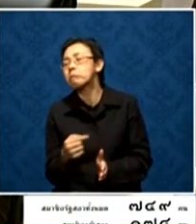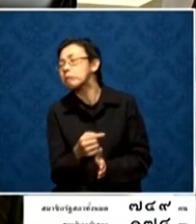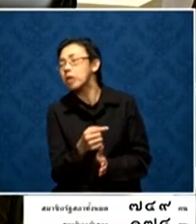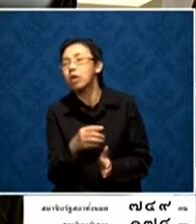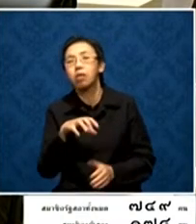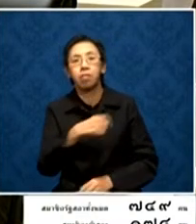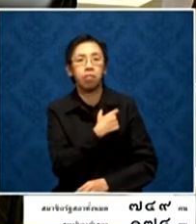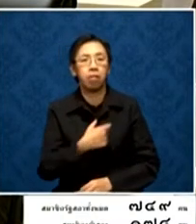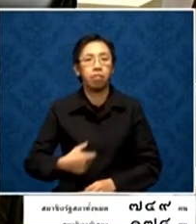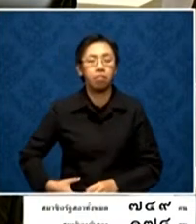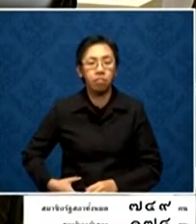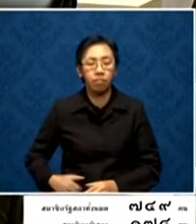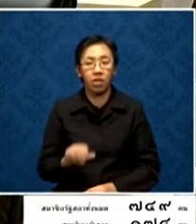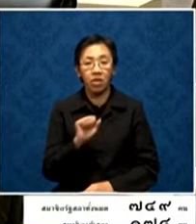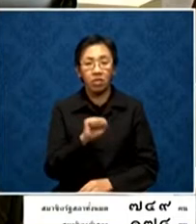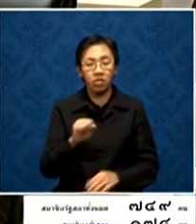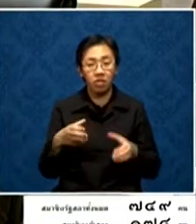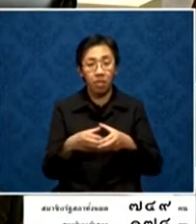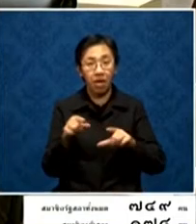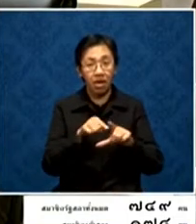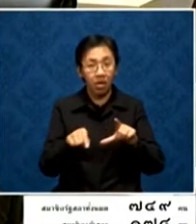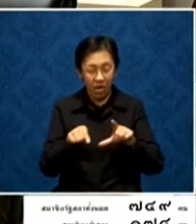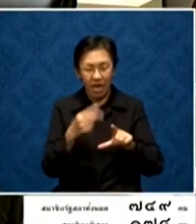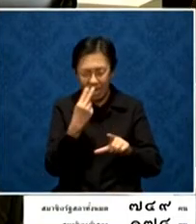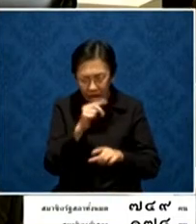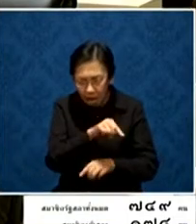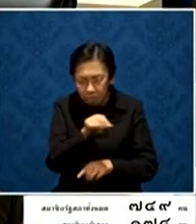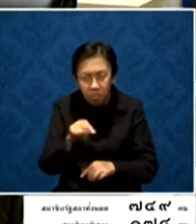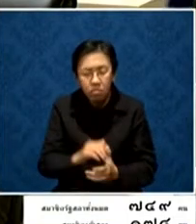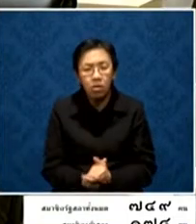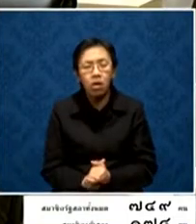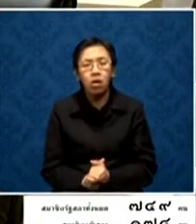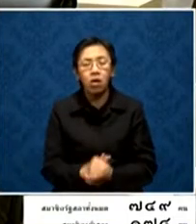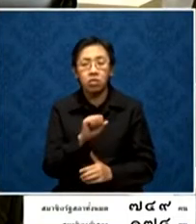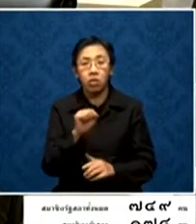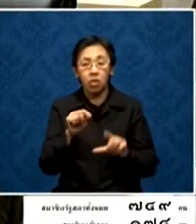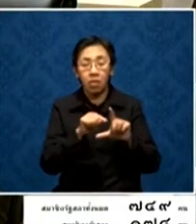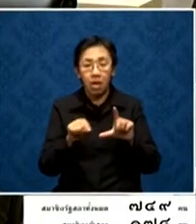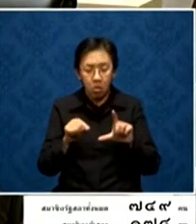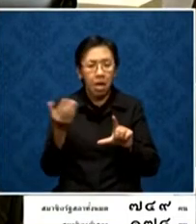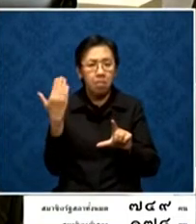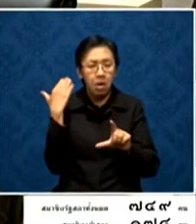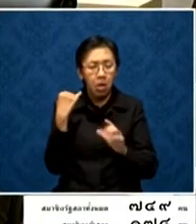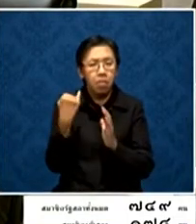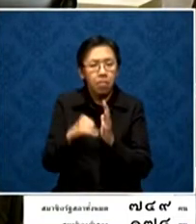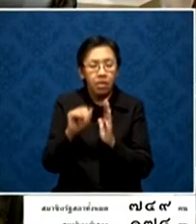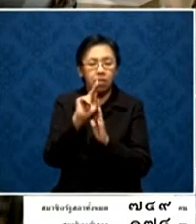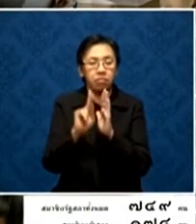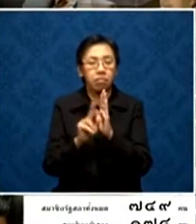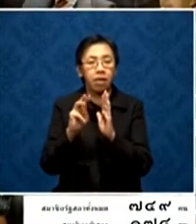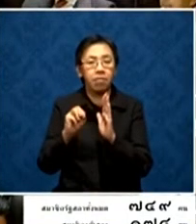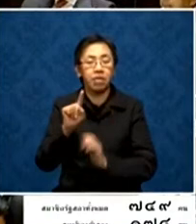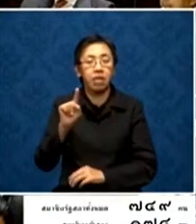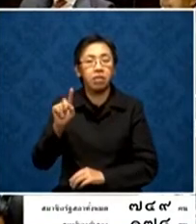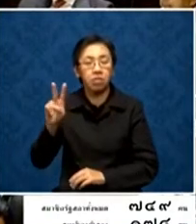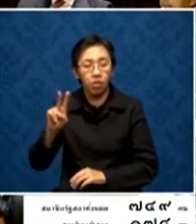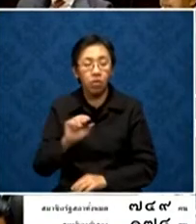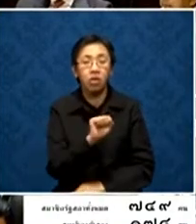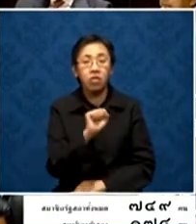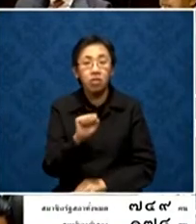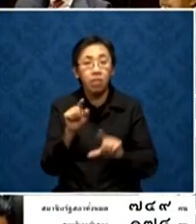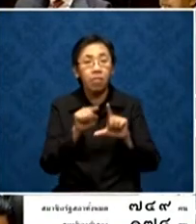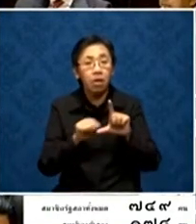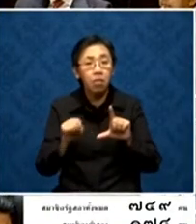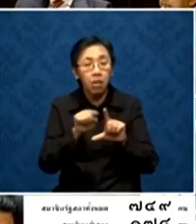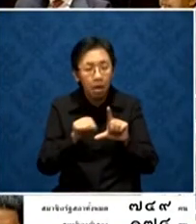ดแต่คะแนนปฏิริษีก้าวไกลชนะนะคร ับ ครับนะครับก็ เ